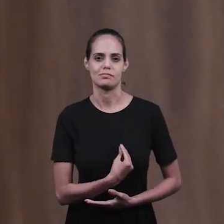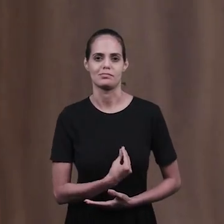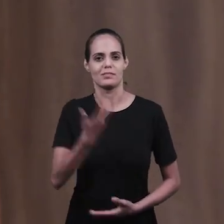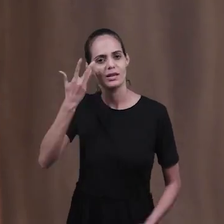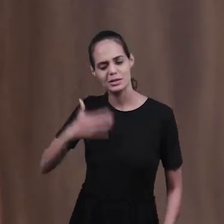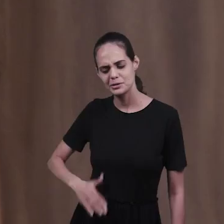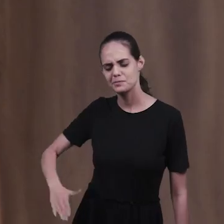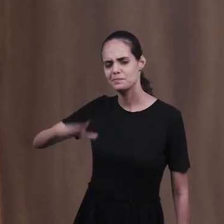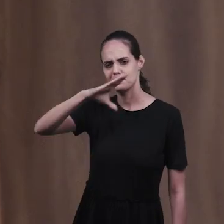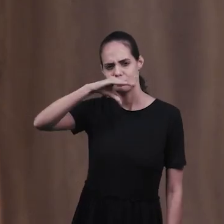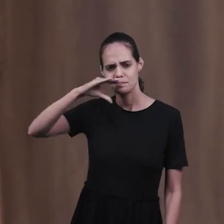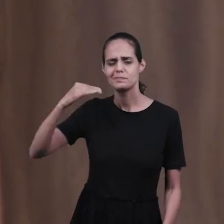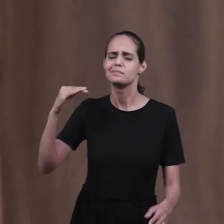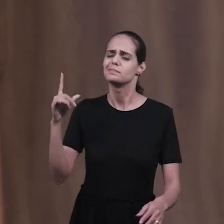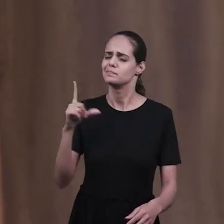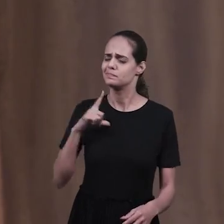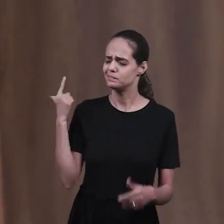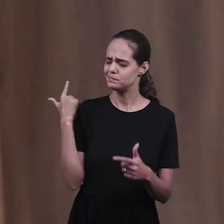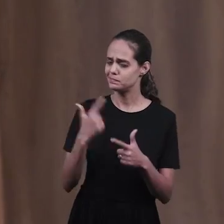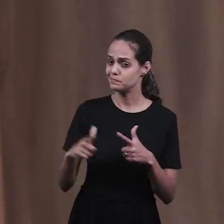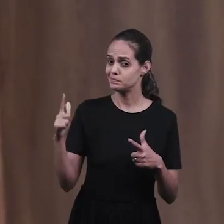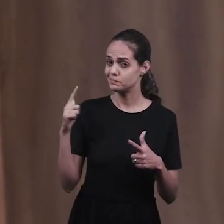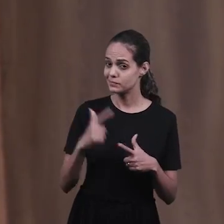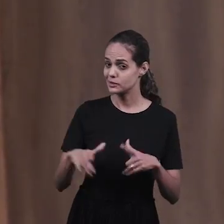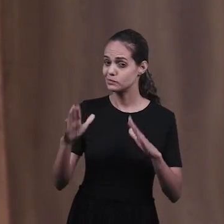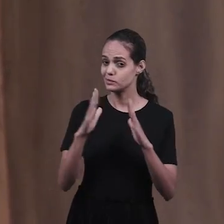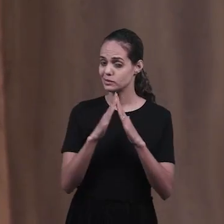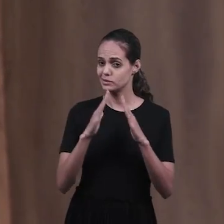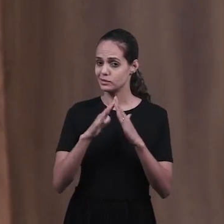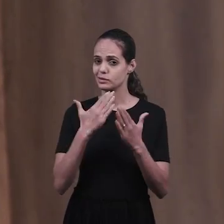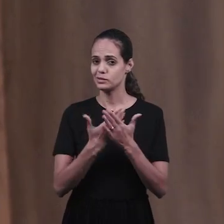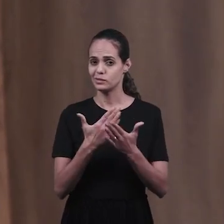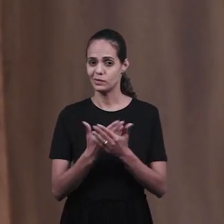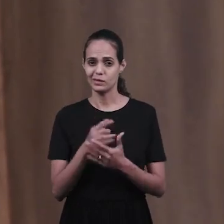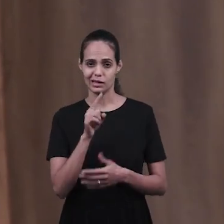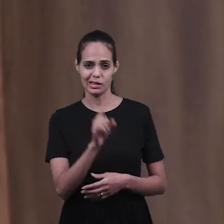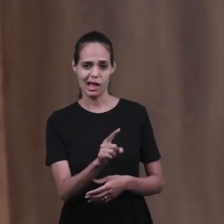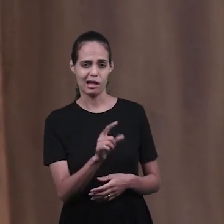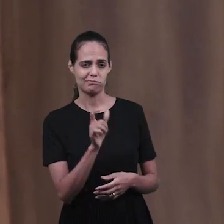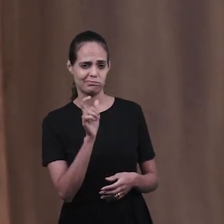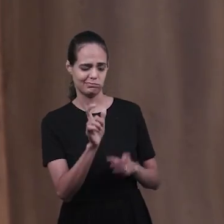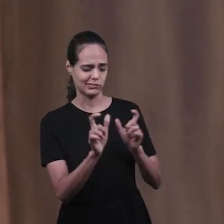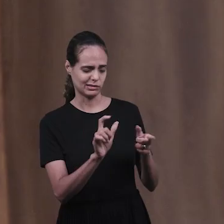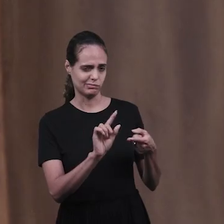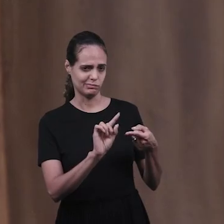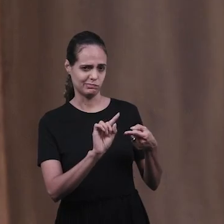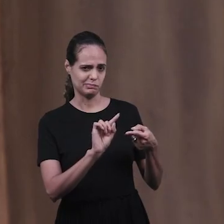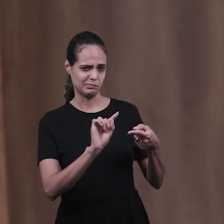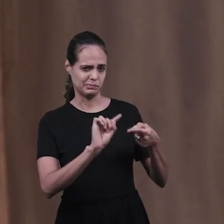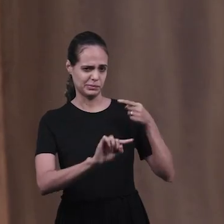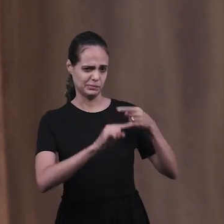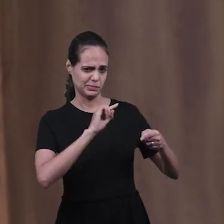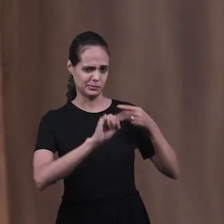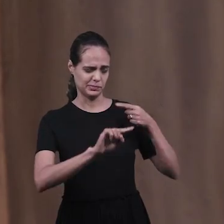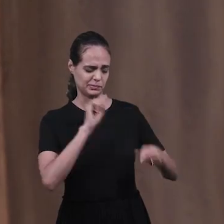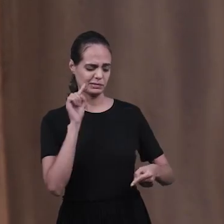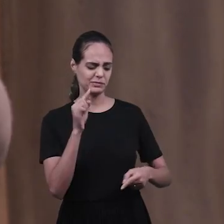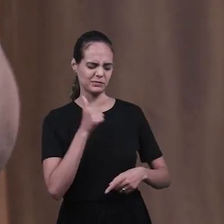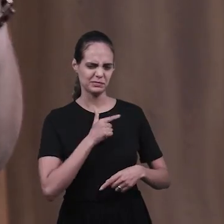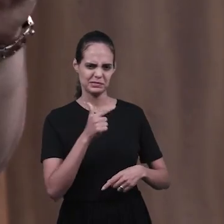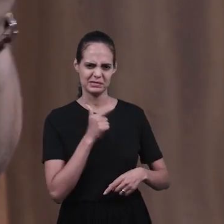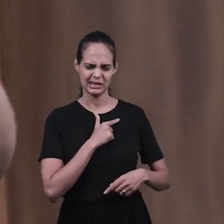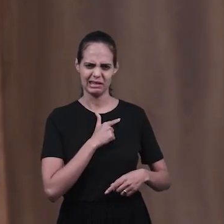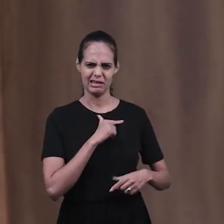aussi ont des problèmes. À l'école, c'est ce garçon qui parle des mauvais mots, qui chante des